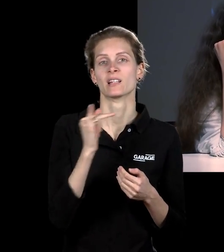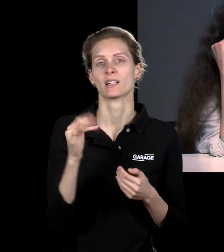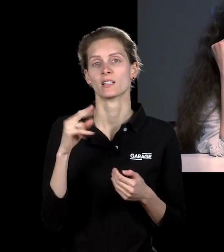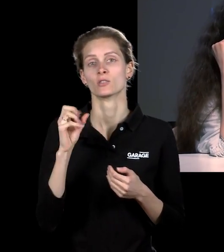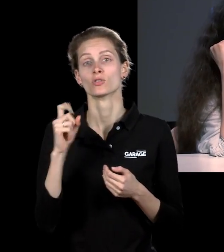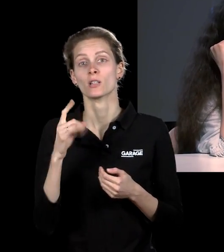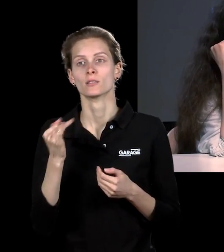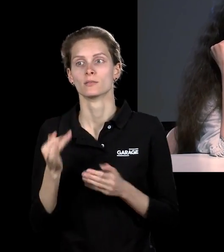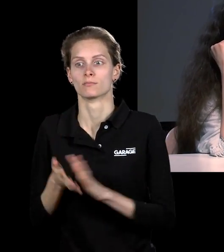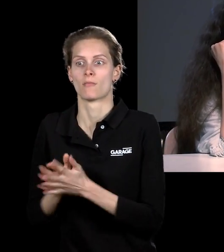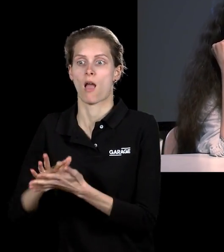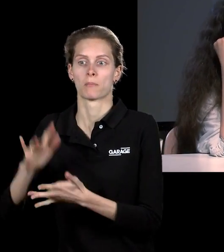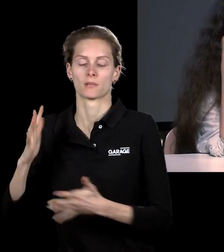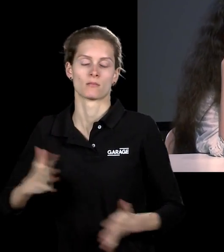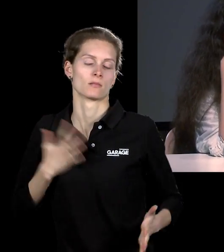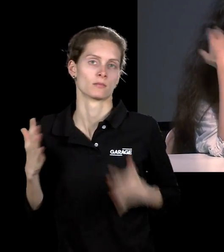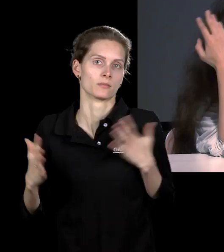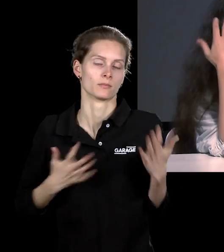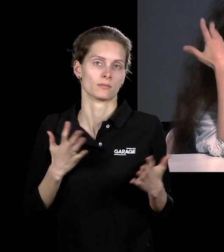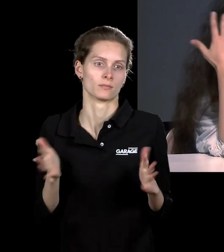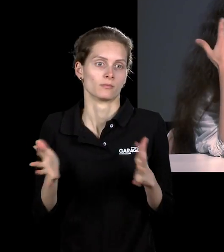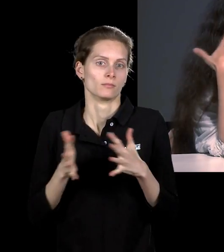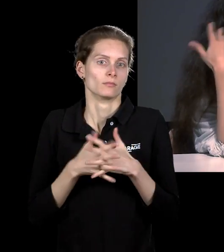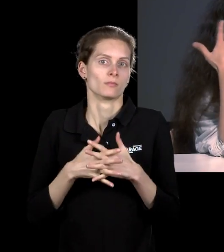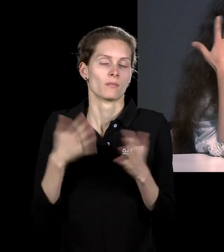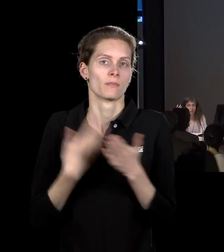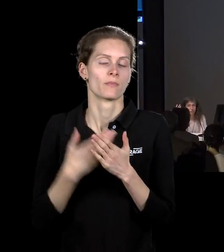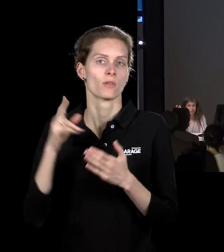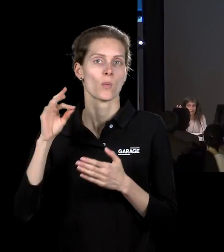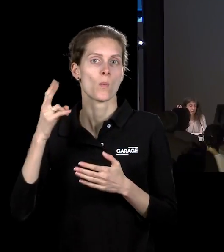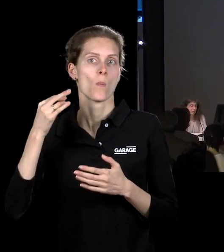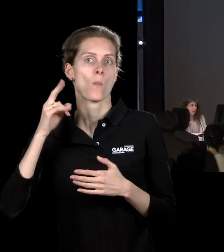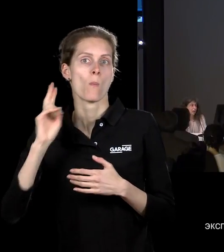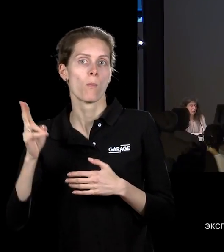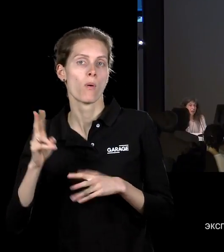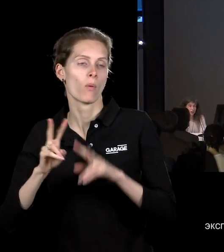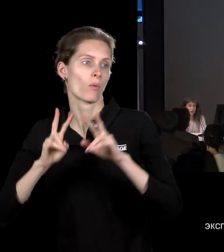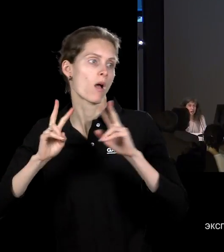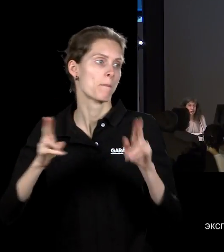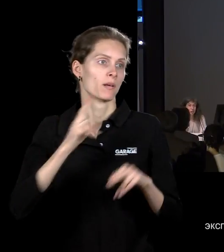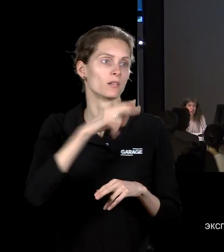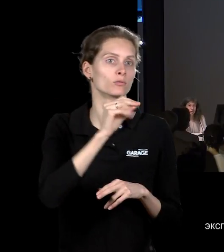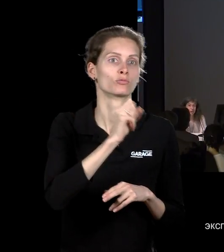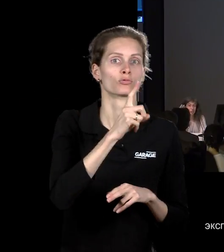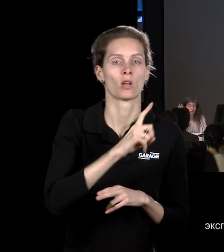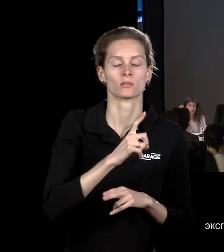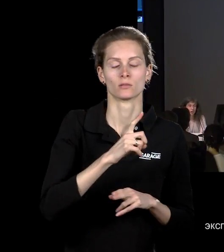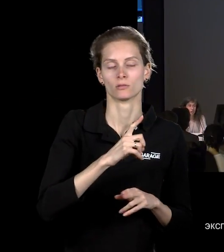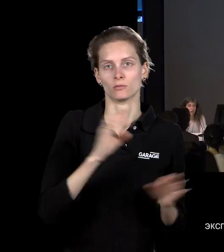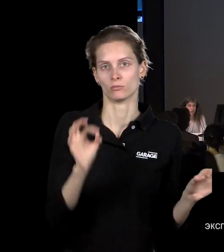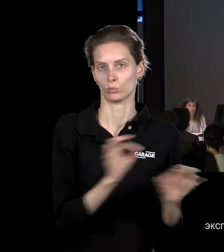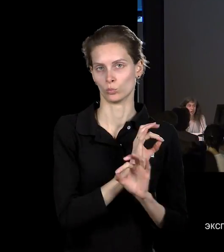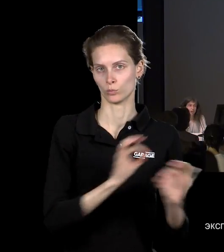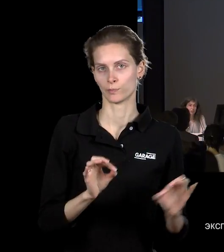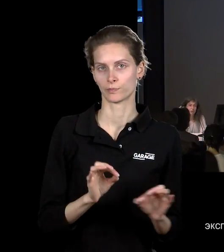абстрактным экспрессионизмом. Потому что это такой живопись Поллока, это такая же джазовая импровизация. И джазовые музыканты, и